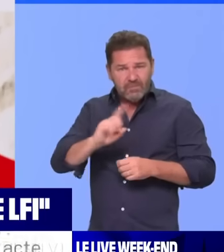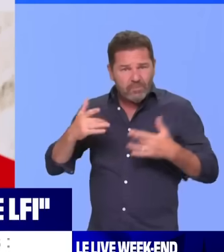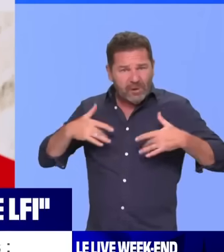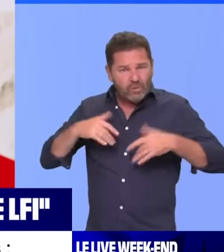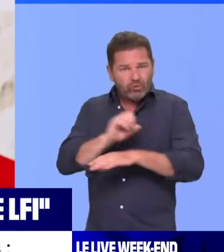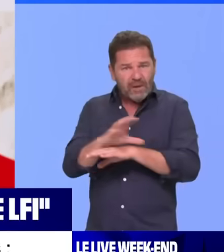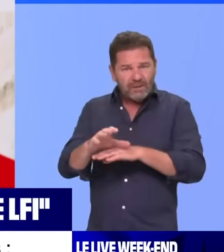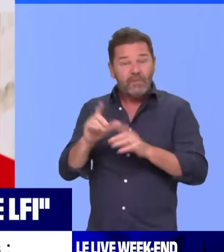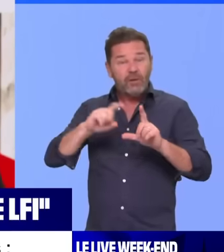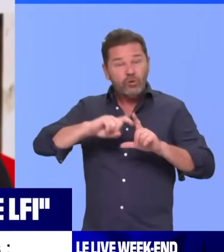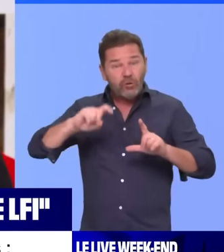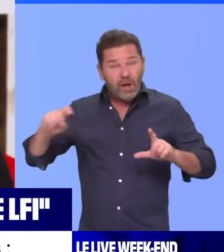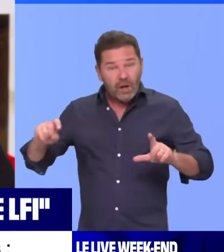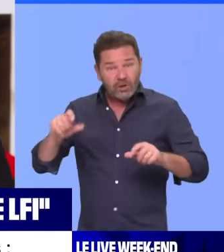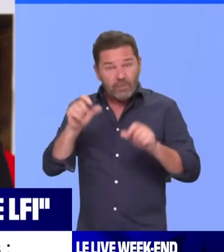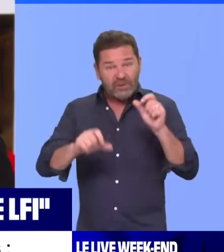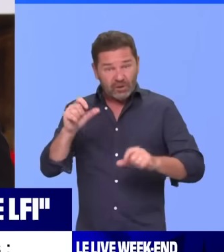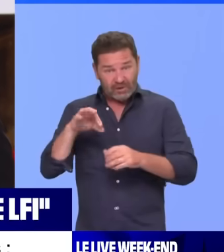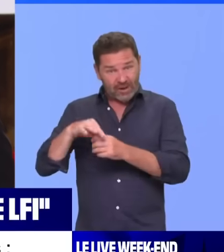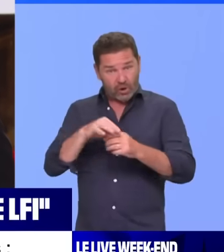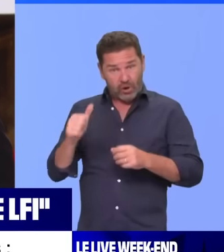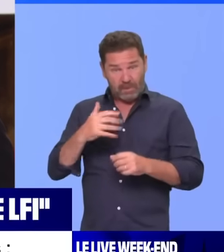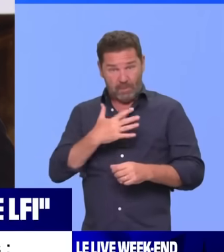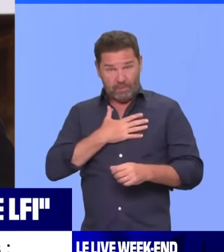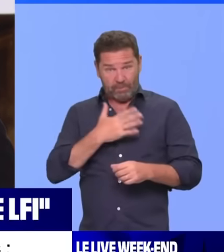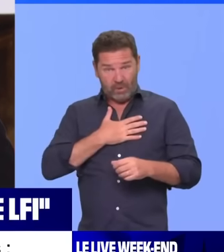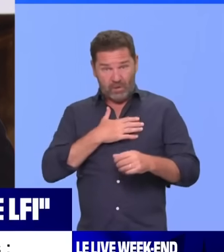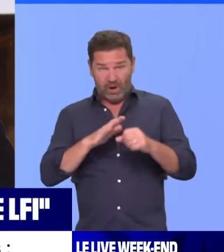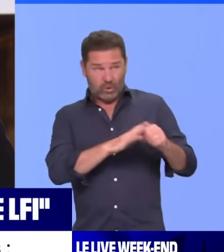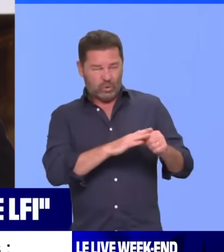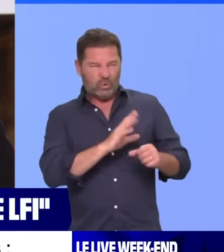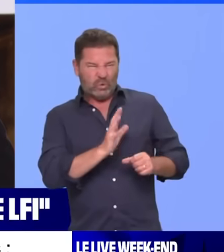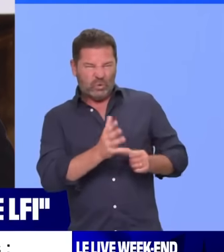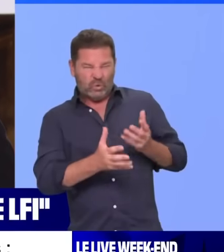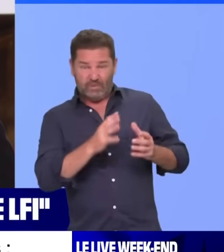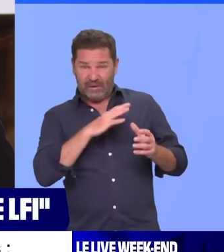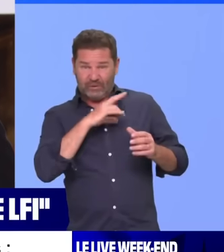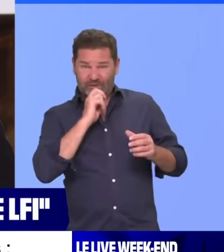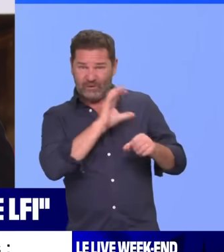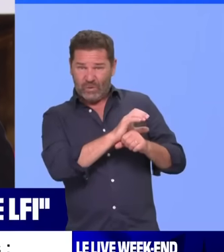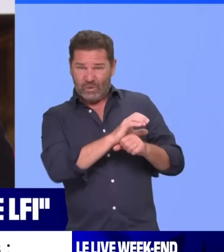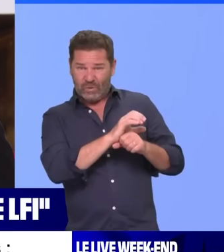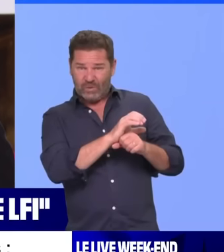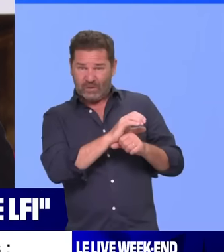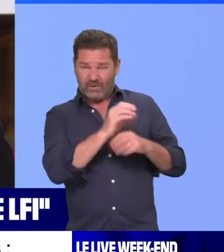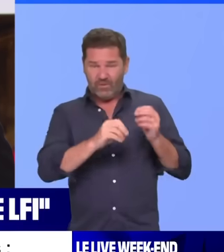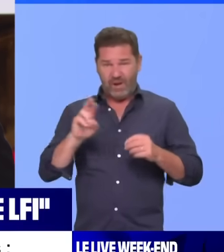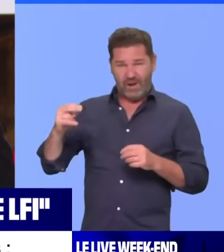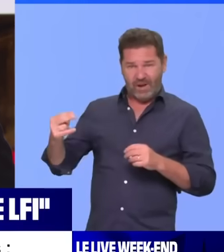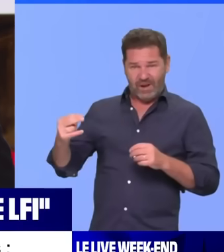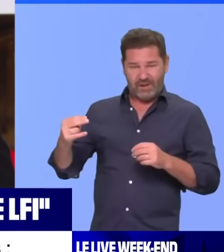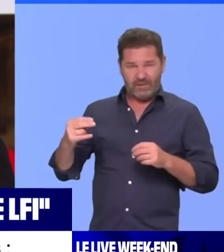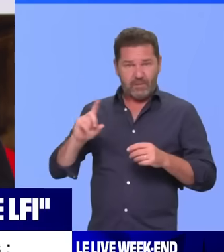on voit que les électeurs ont parfois plus peur de voter Front Populaire à cause de ces question que de voter rassemblement national c'est pas un